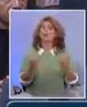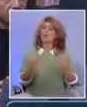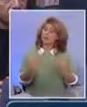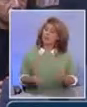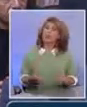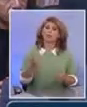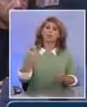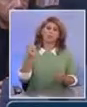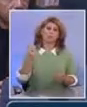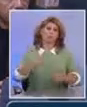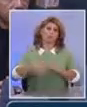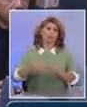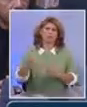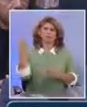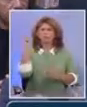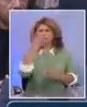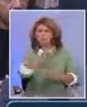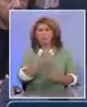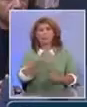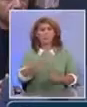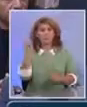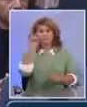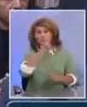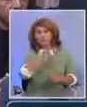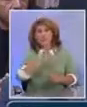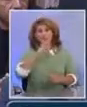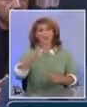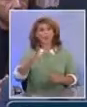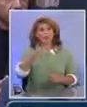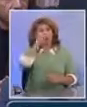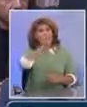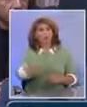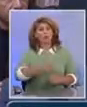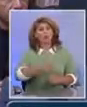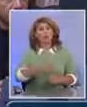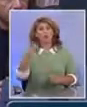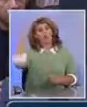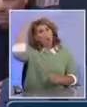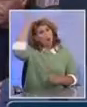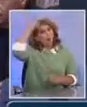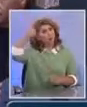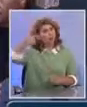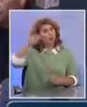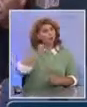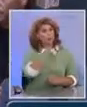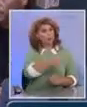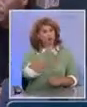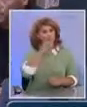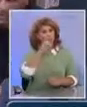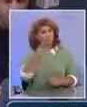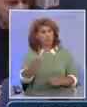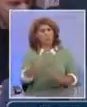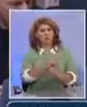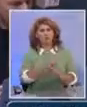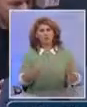κίνημα. Μέγα ψεύδος. Και στα ψεύδια αυτά απαντά ο ίδιος ο Θεόδωρος Κολοκοτρώνης, ο οποίος